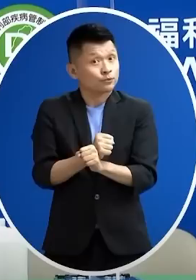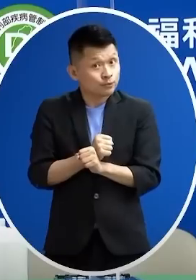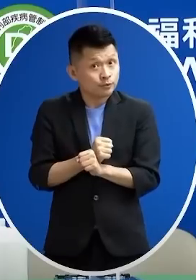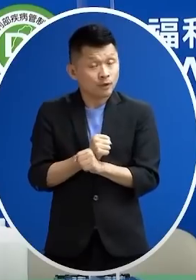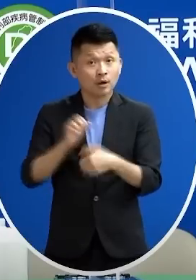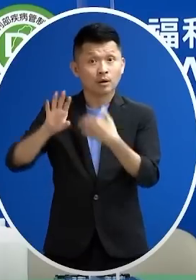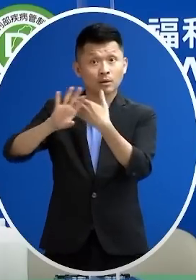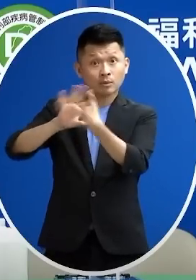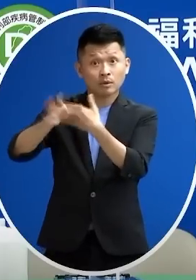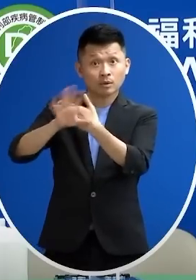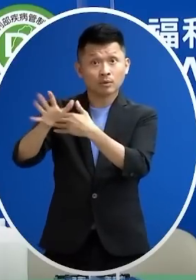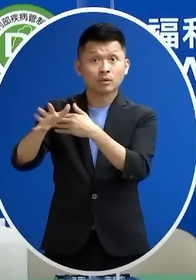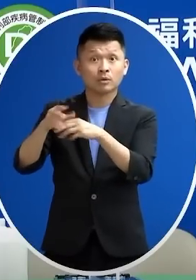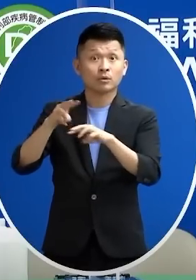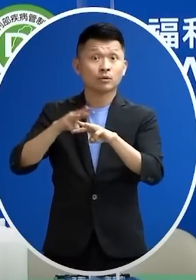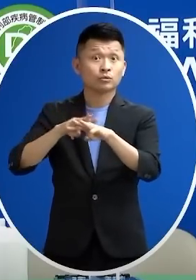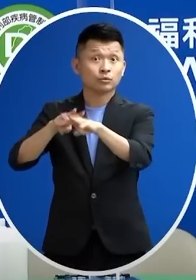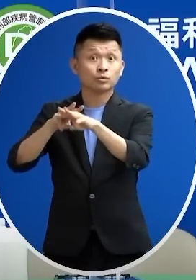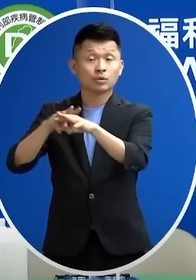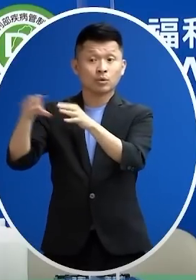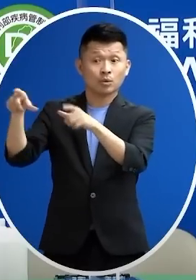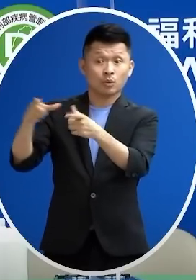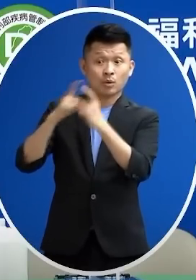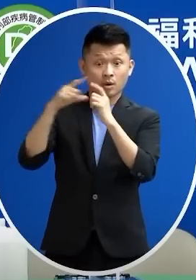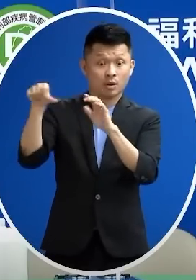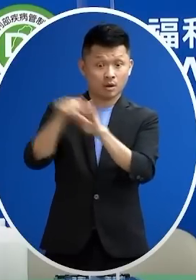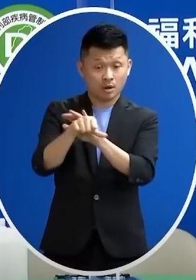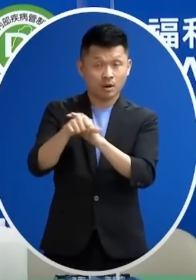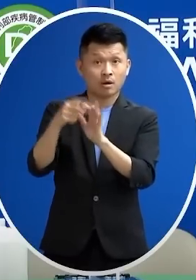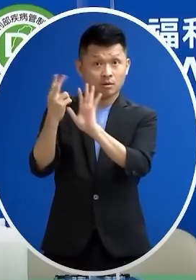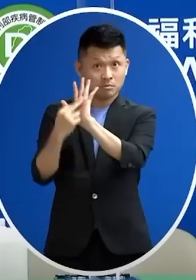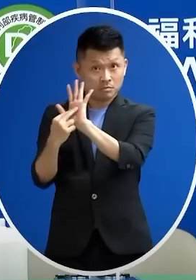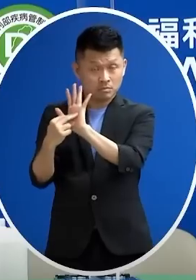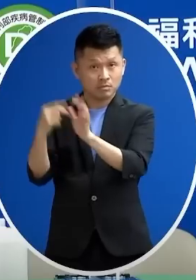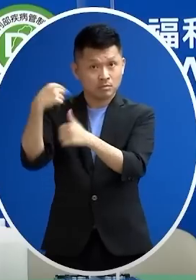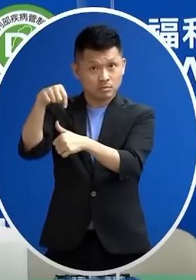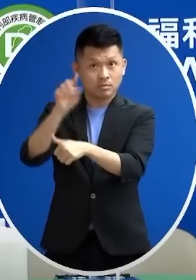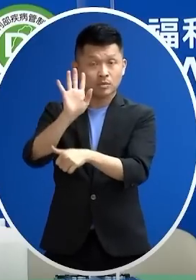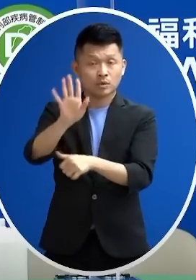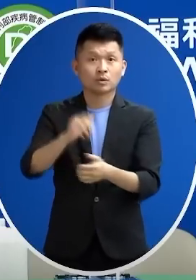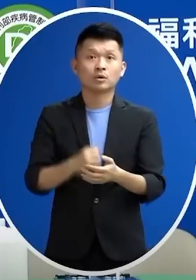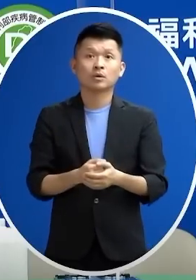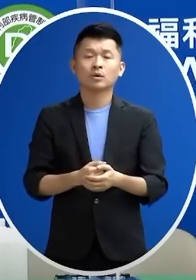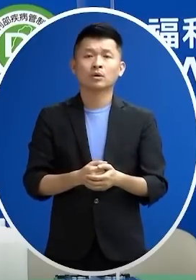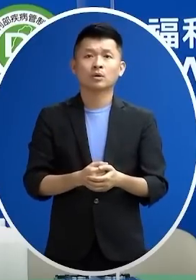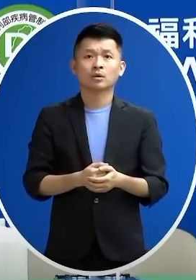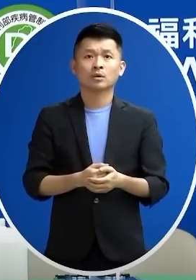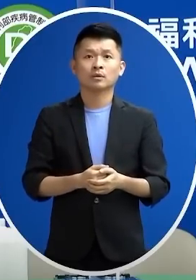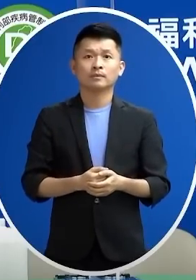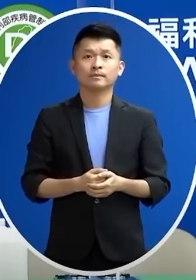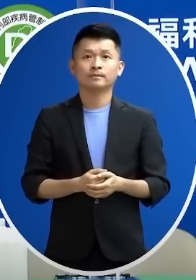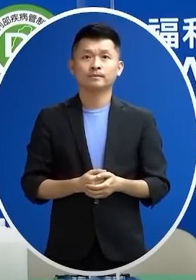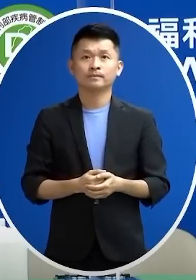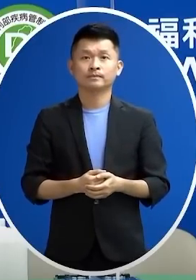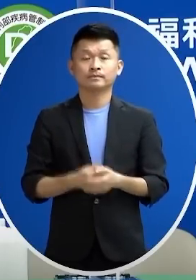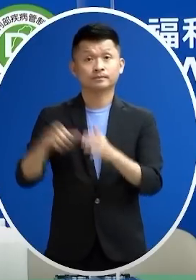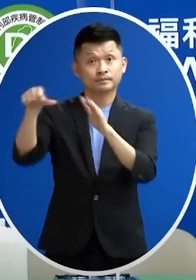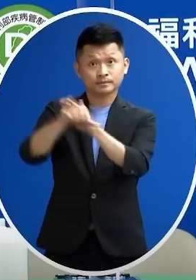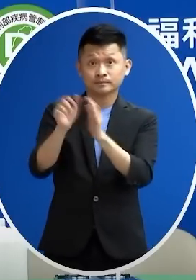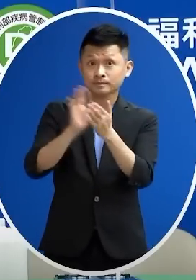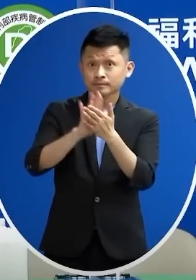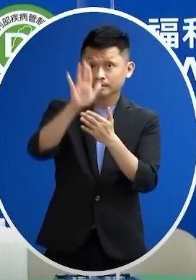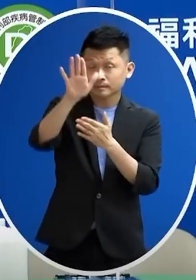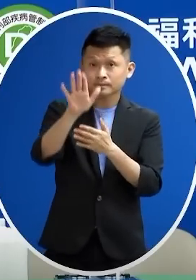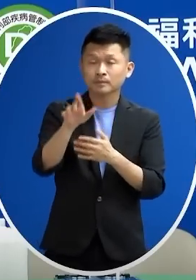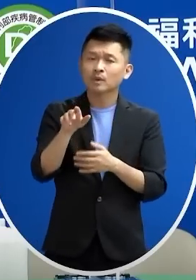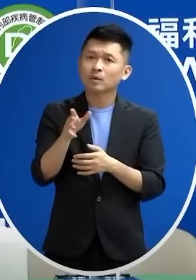在国外出国的民众 来做一个说明。但如果说因为我们后续这个进来之后，那知道